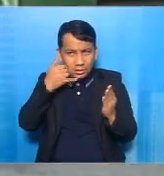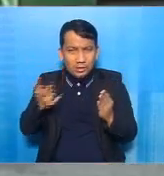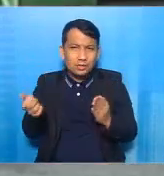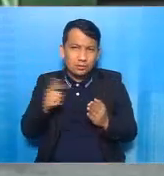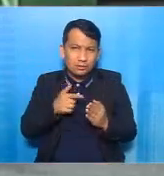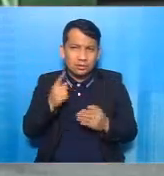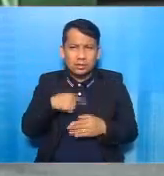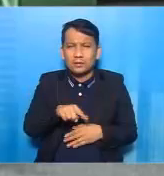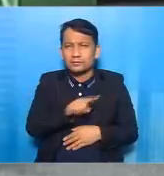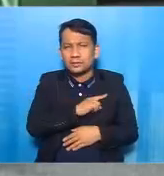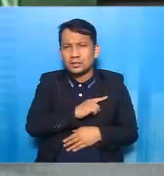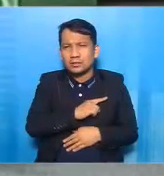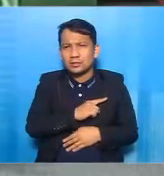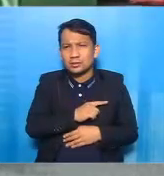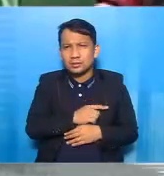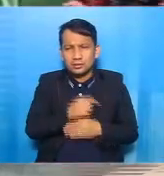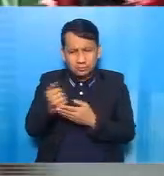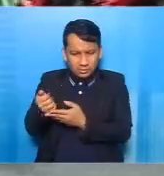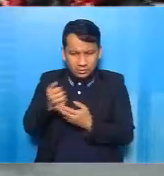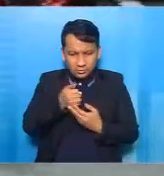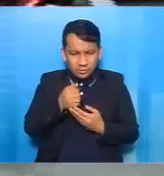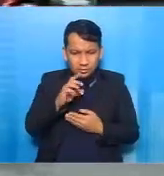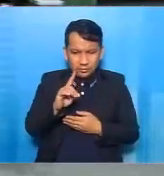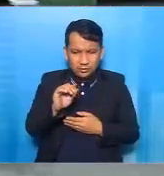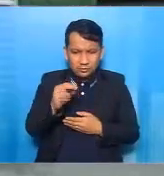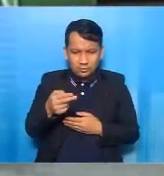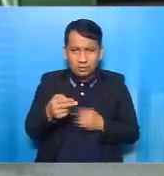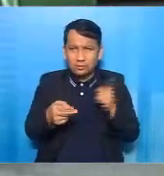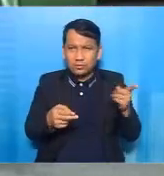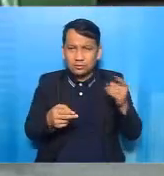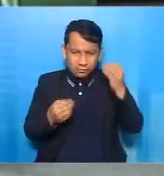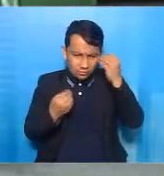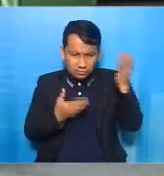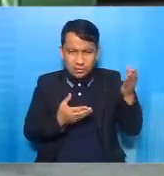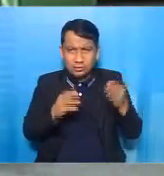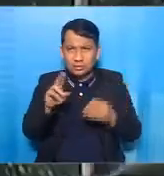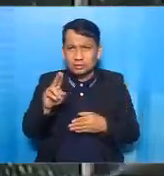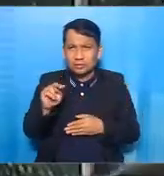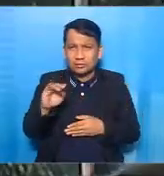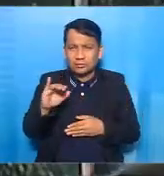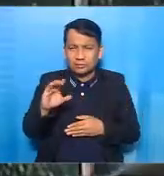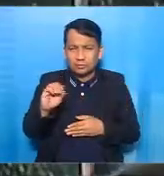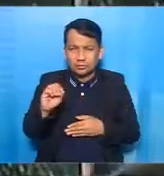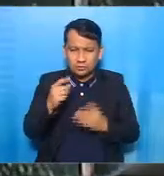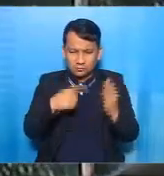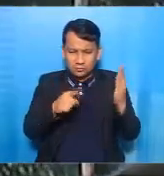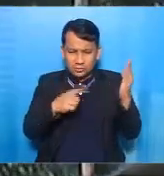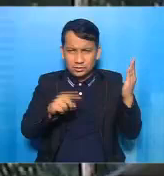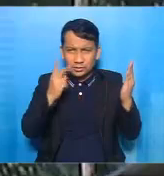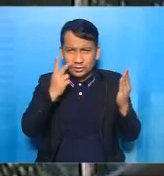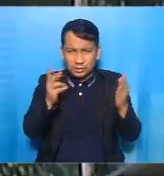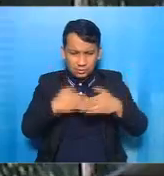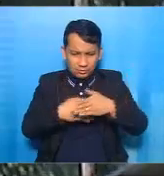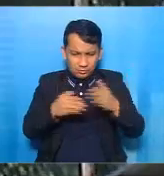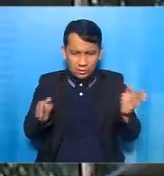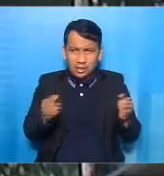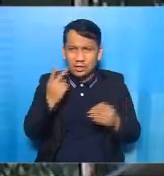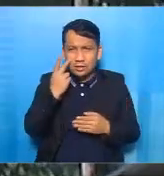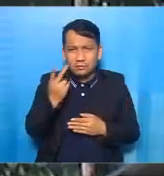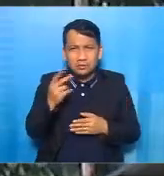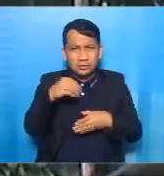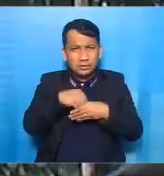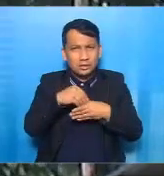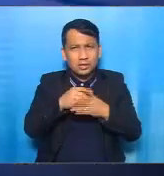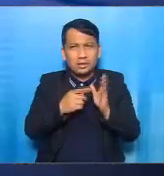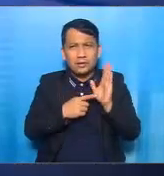atin. Agad nagpasaklolo ang UH sa World Health Organization at UNICEF para suriin ang storage box at ang mga bakuna sa